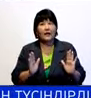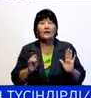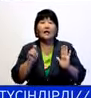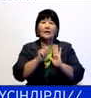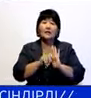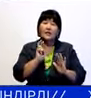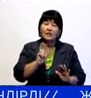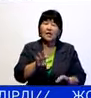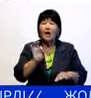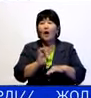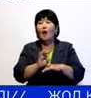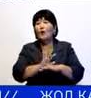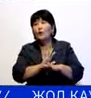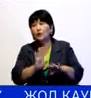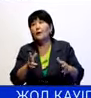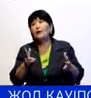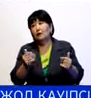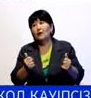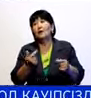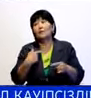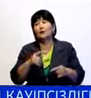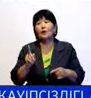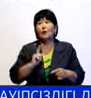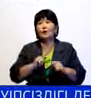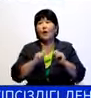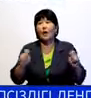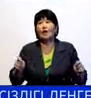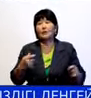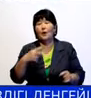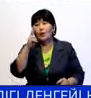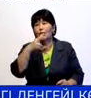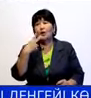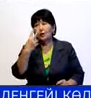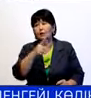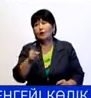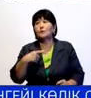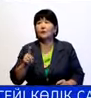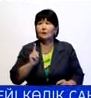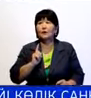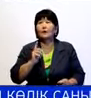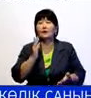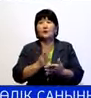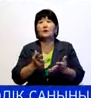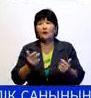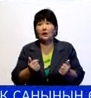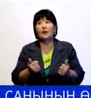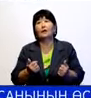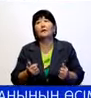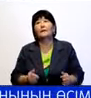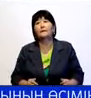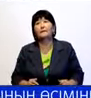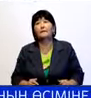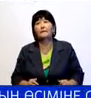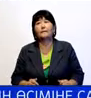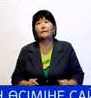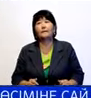kerek, awırmayıq. Ya arayla kuttuk, başlat degenine kaji 2 yıldan asıp kettim ben bunu vakti ya. Sonra beri kuttuk. Ya